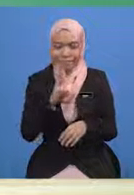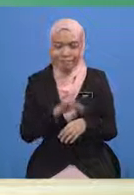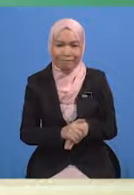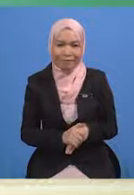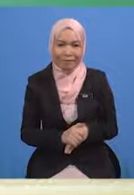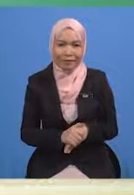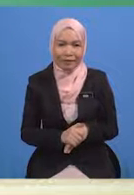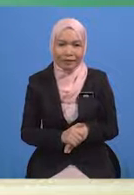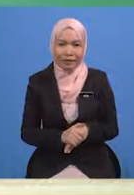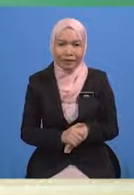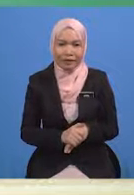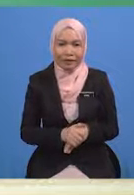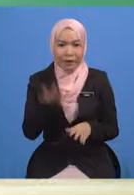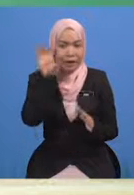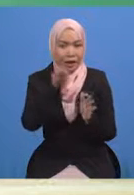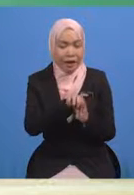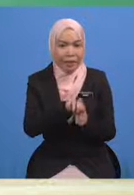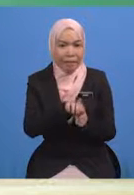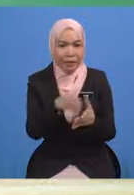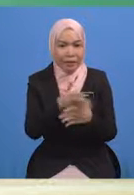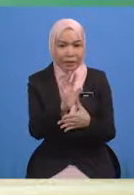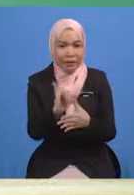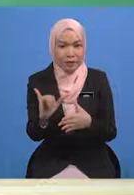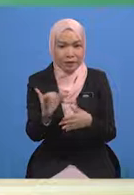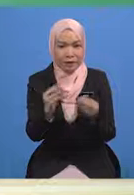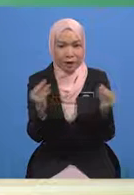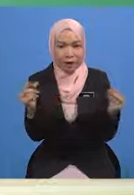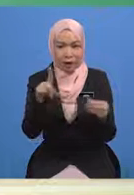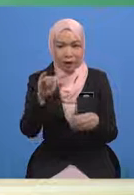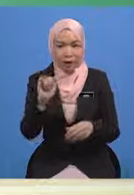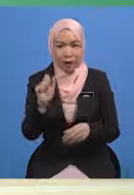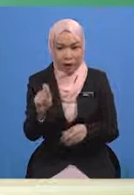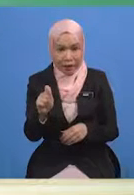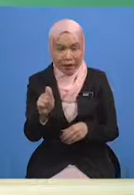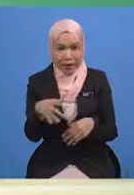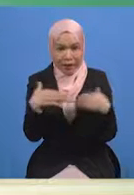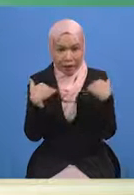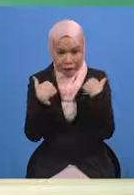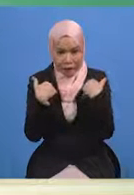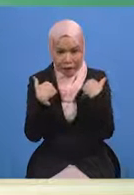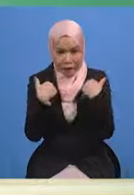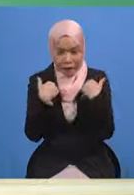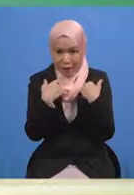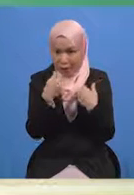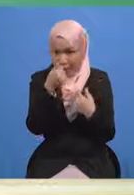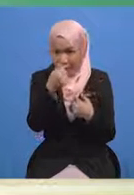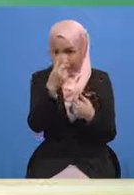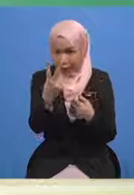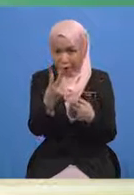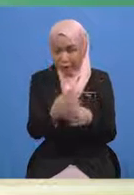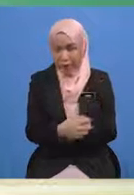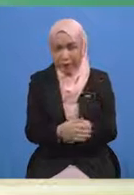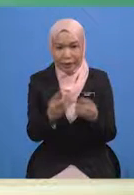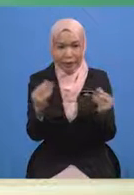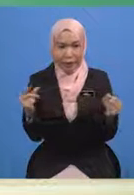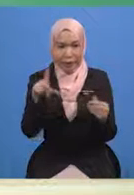Gambar seterusnya adalah tanah liat. Pernahkah kamu melihat